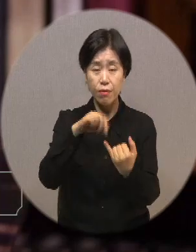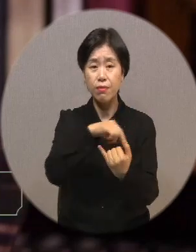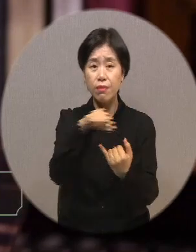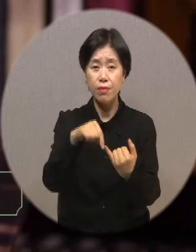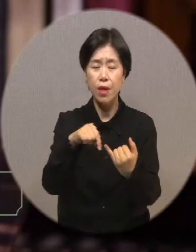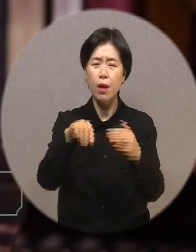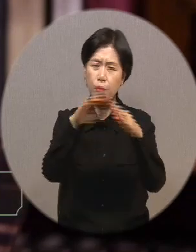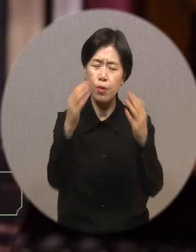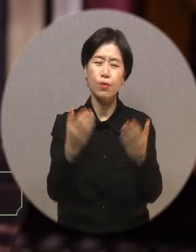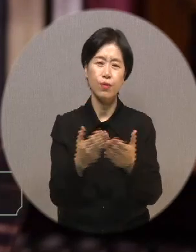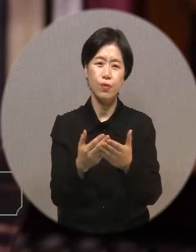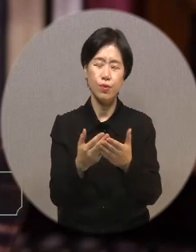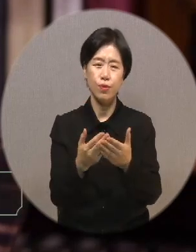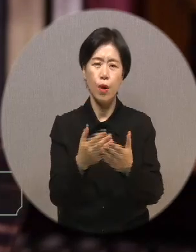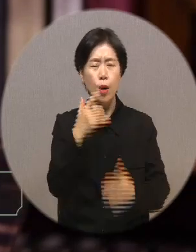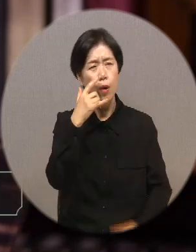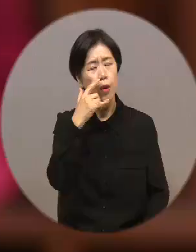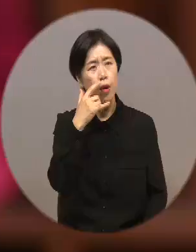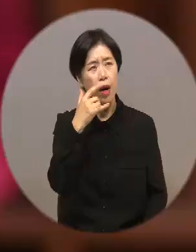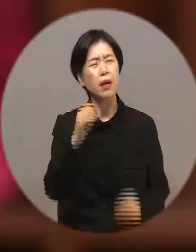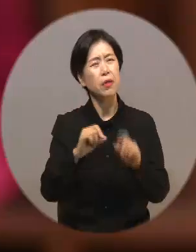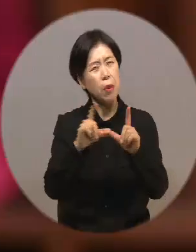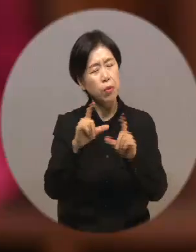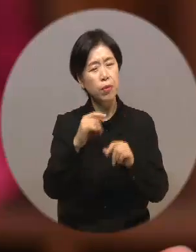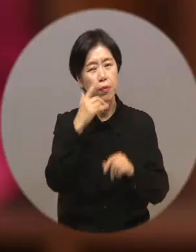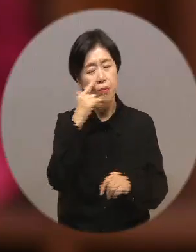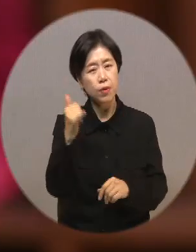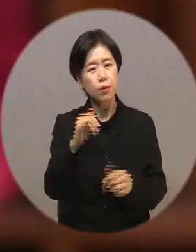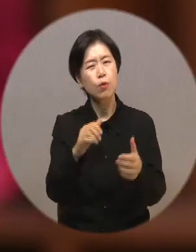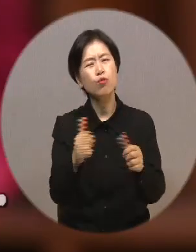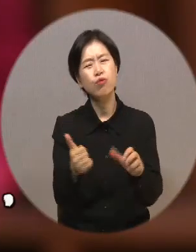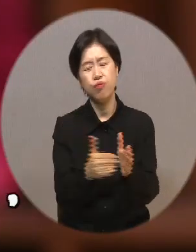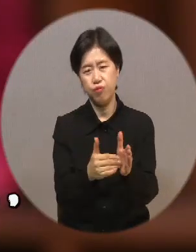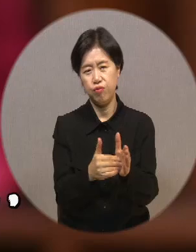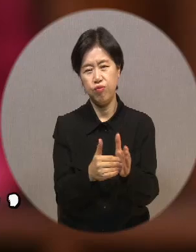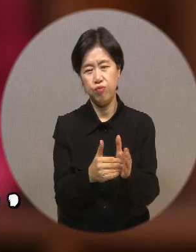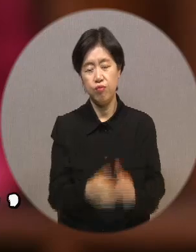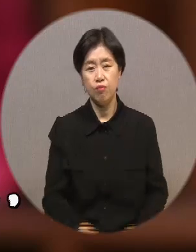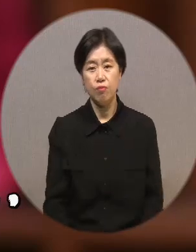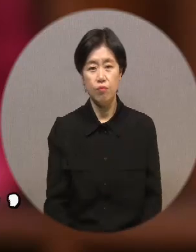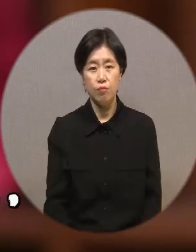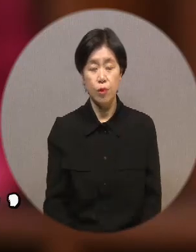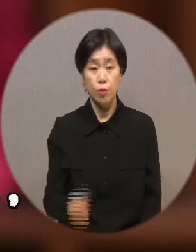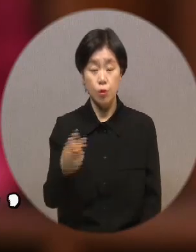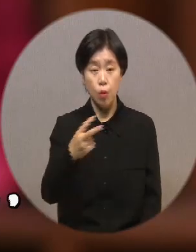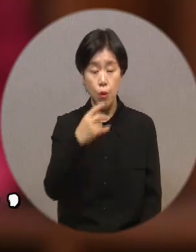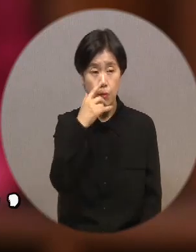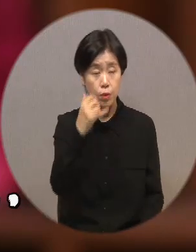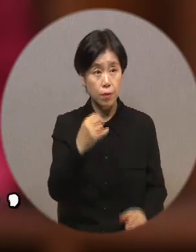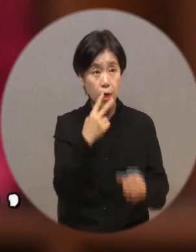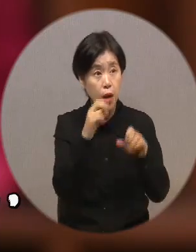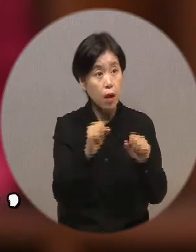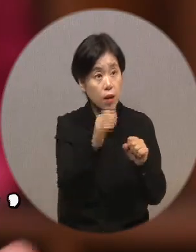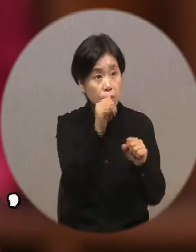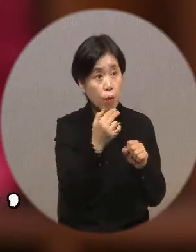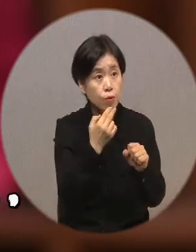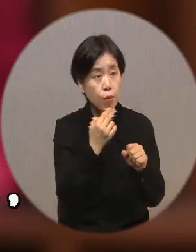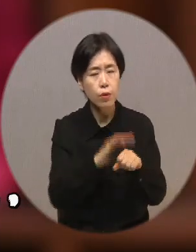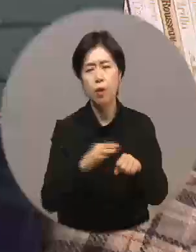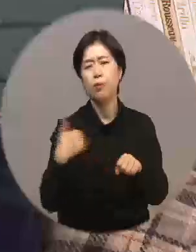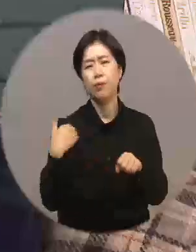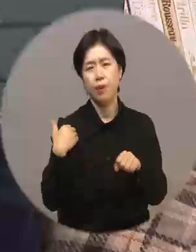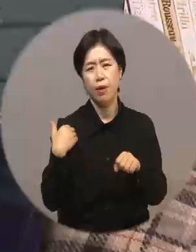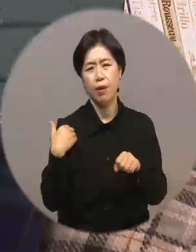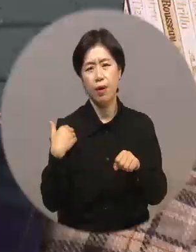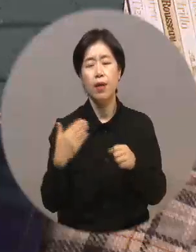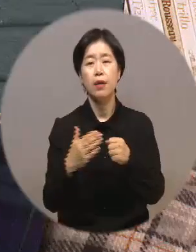돌아가신 부모님들 다 9분이세요. 그리고 나머지 애들은 돌아가셨는지 사신지 전혀 알 수 없는 아이들도 있고, 그래서 그 아이들은 안 하고